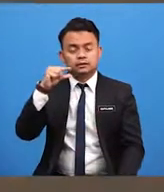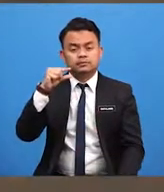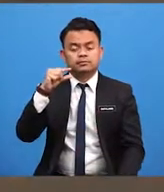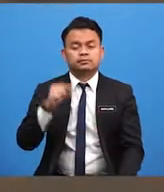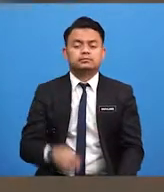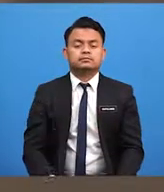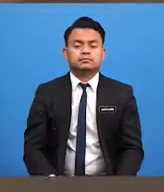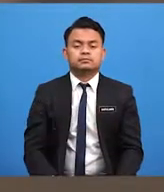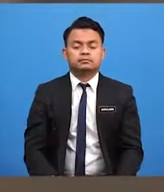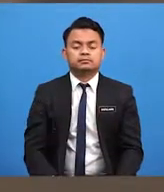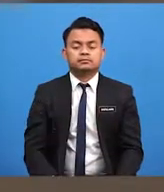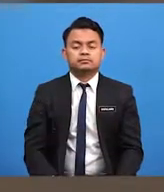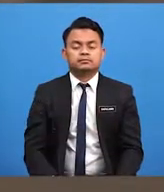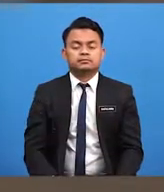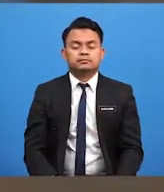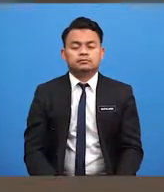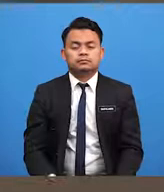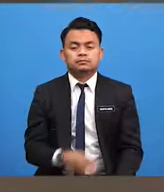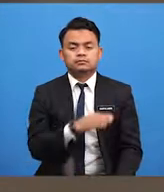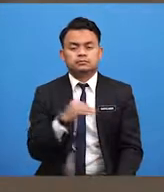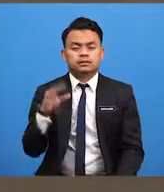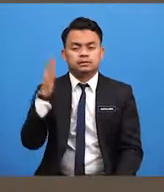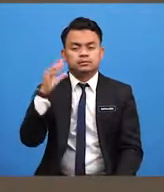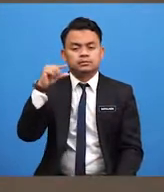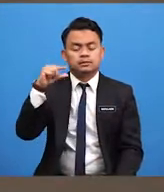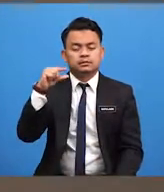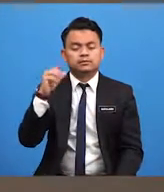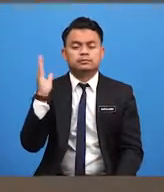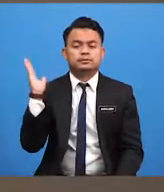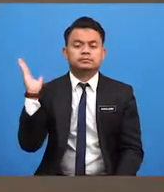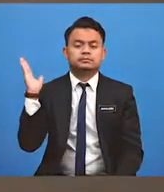dan air sekali 15 gram leek.